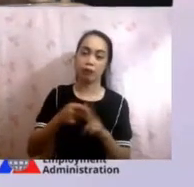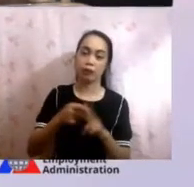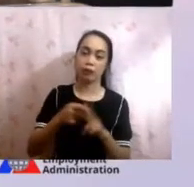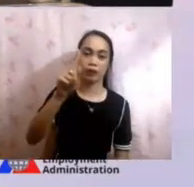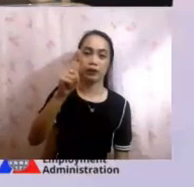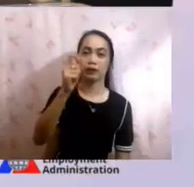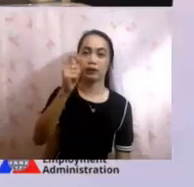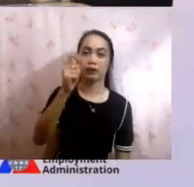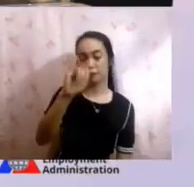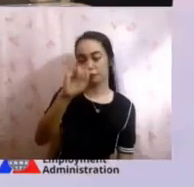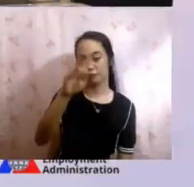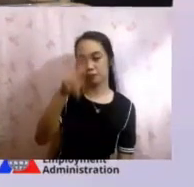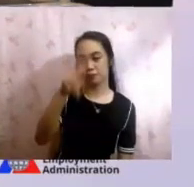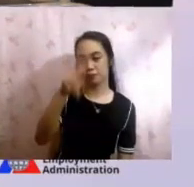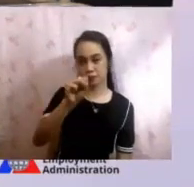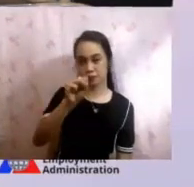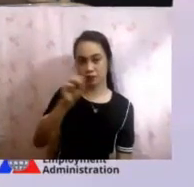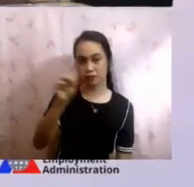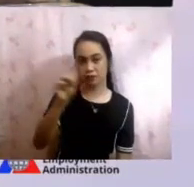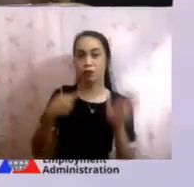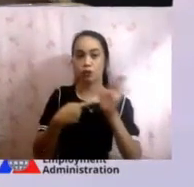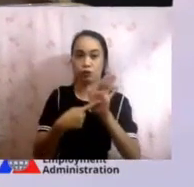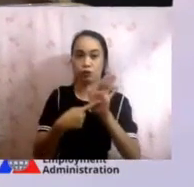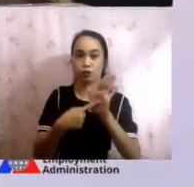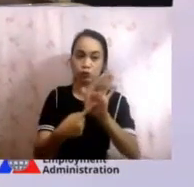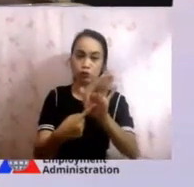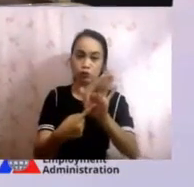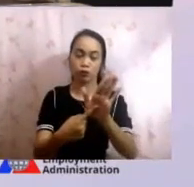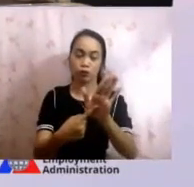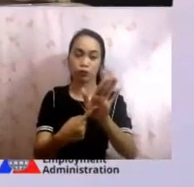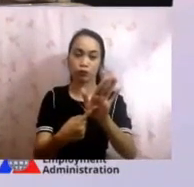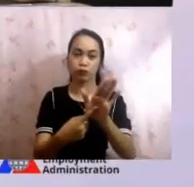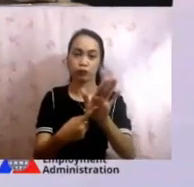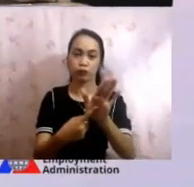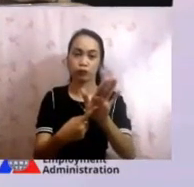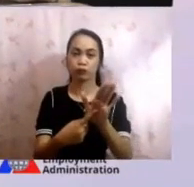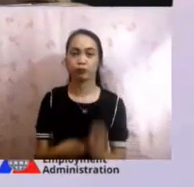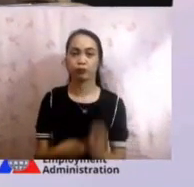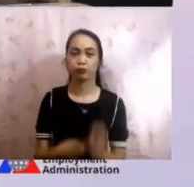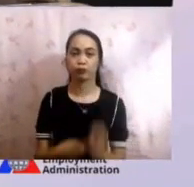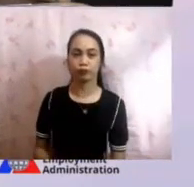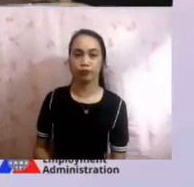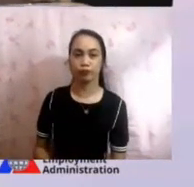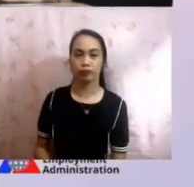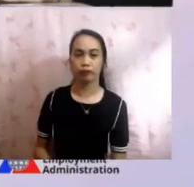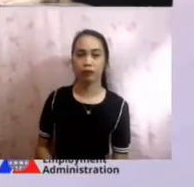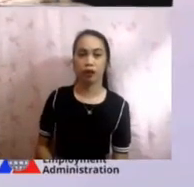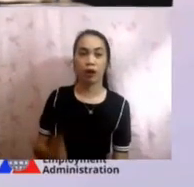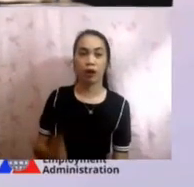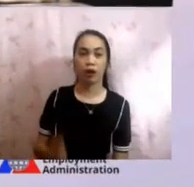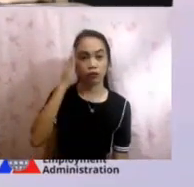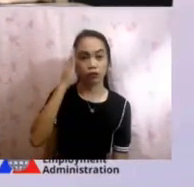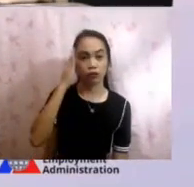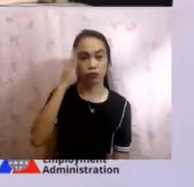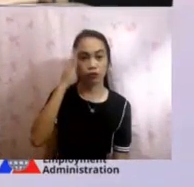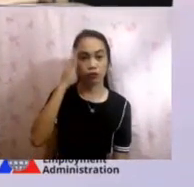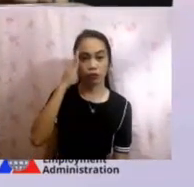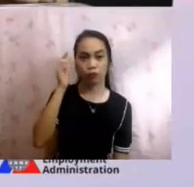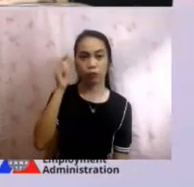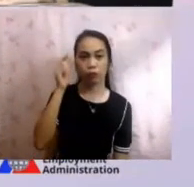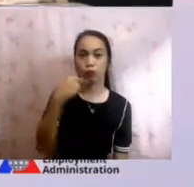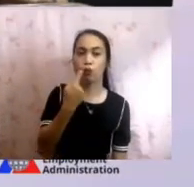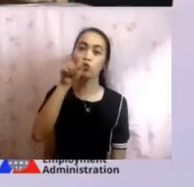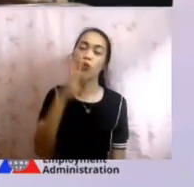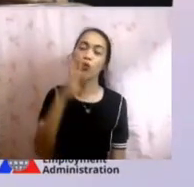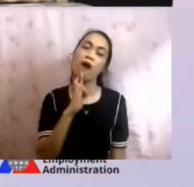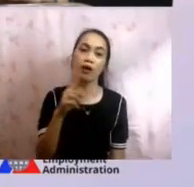to. Ditch the typical to whom it may concern. So, naay uban kay magsigilagitag apply og daghan ng companies,